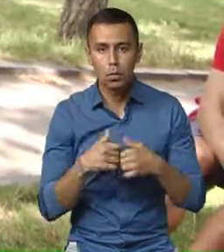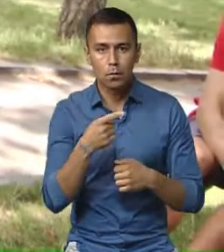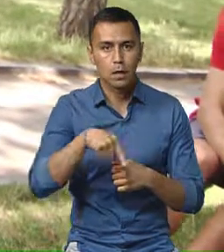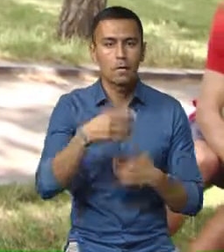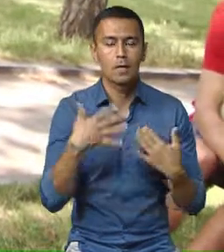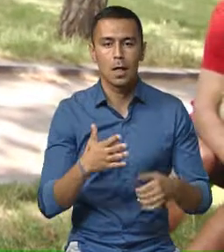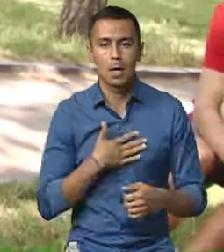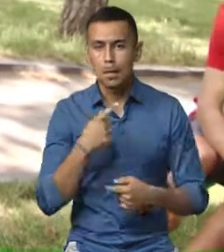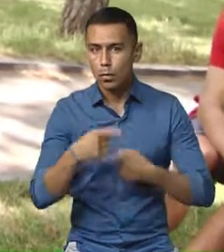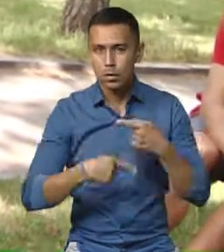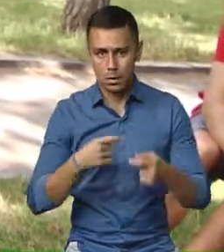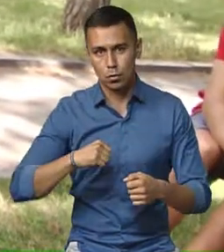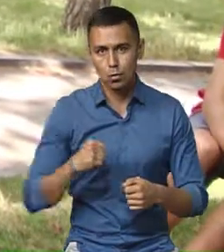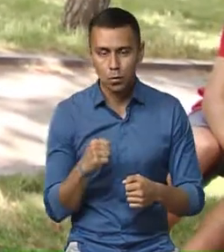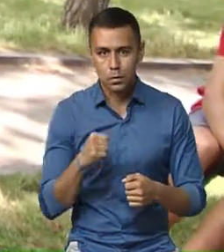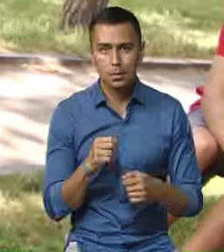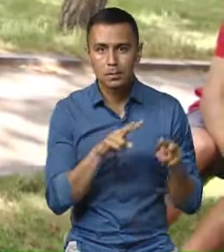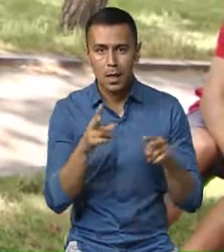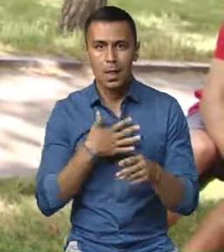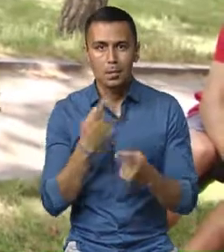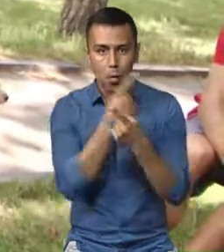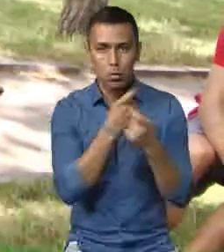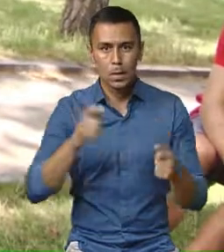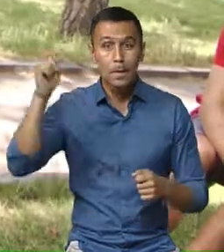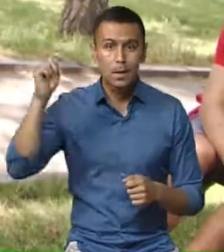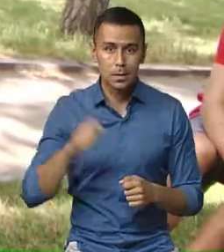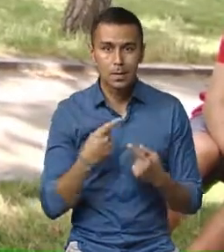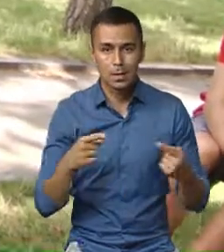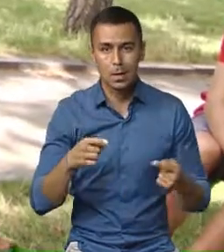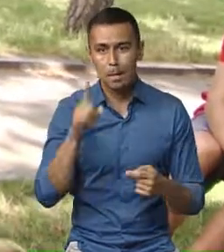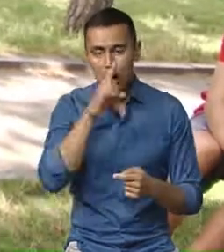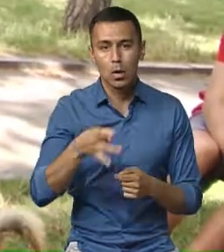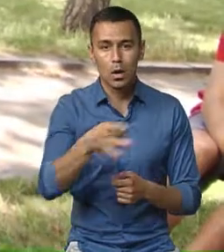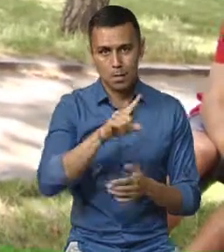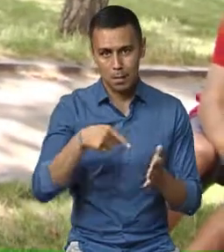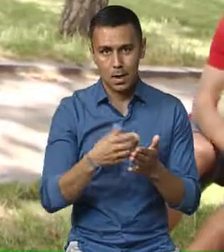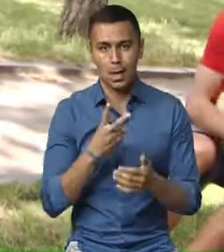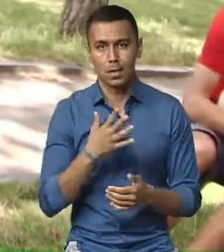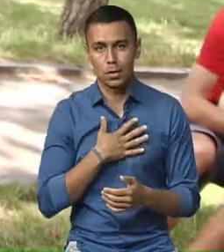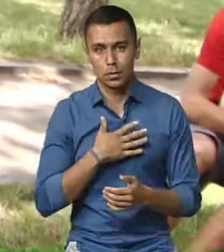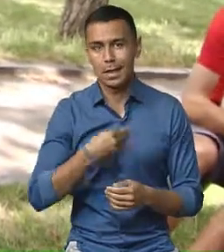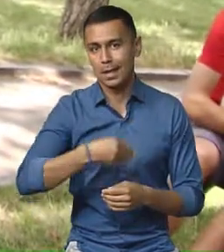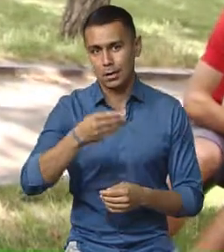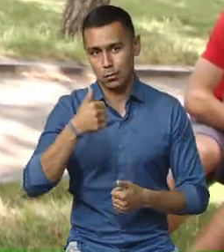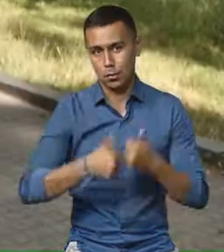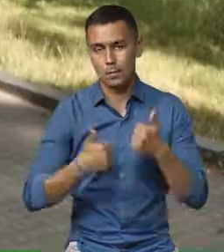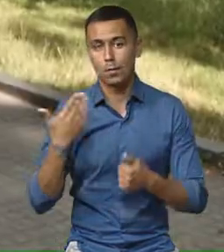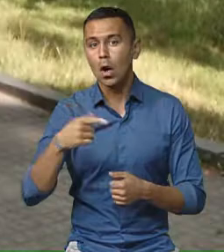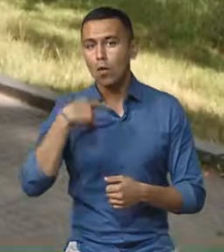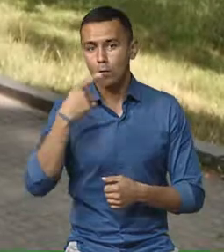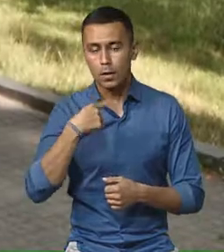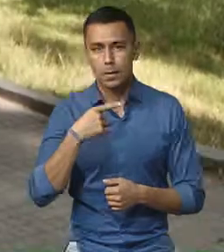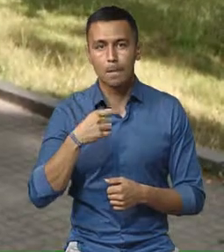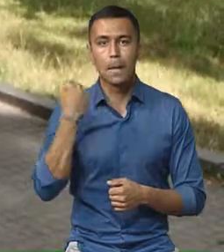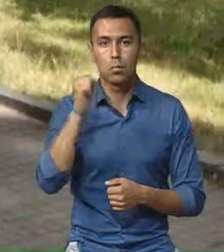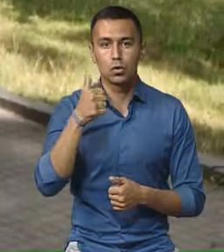кажуть, наші постійні друзі, стежать за нашими оголошеннями, приїжджають з інших мікрорайонів міста на наші тенісні турніри. За словами Ольги Шевцової,